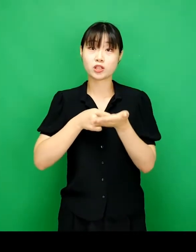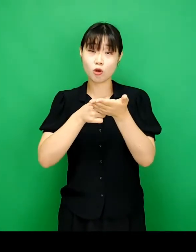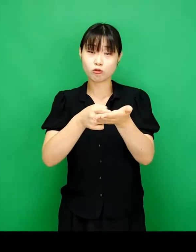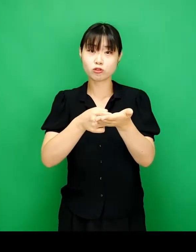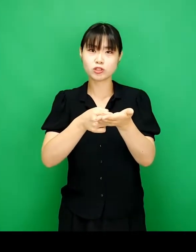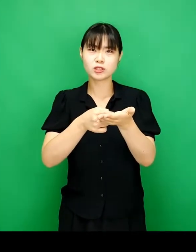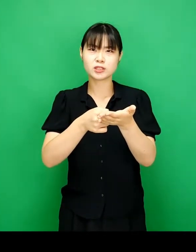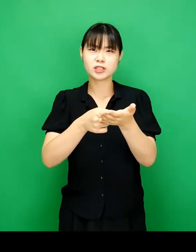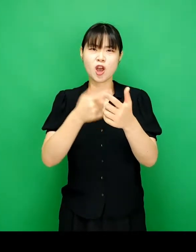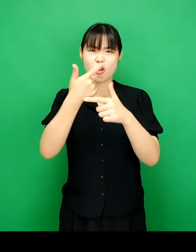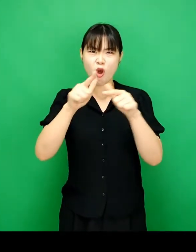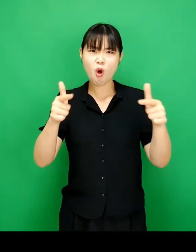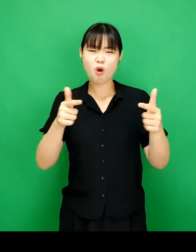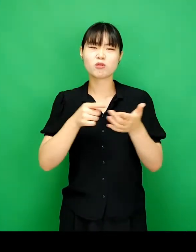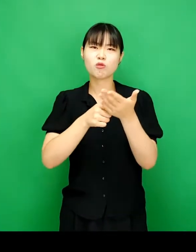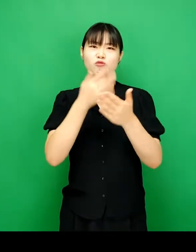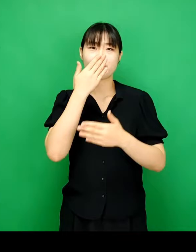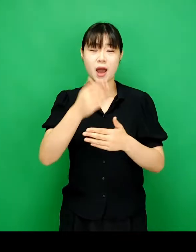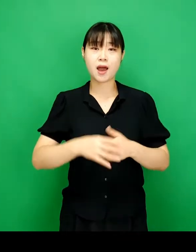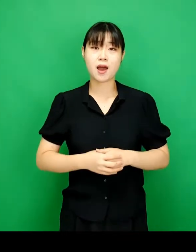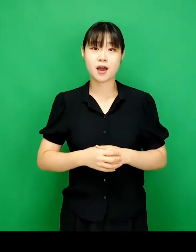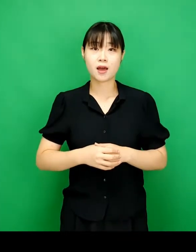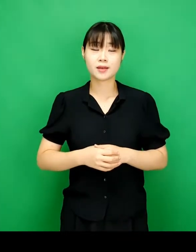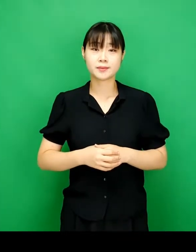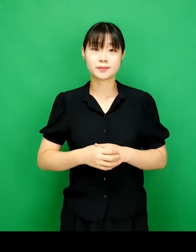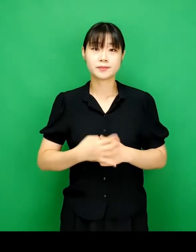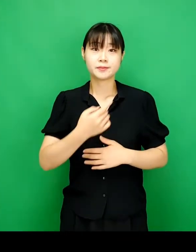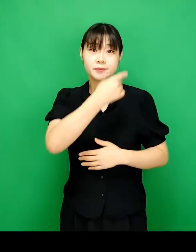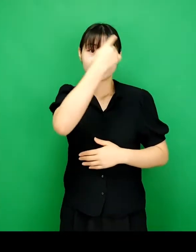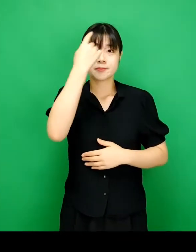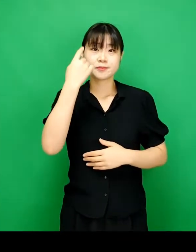온라인 정보공개 청구는 다중 청구가 가능합니다.